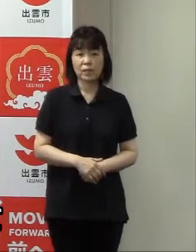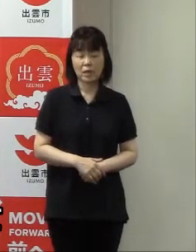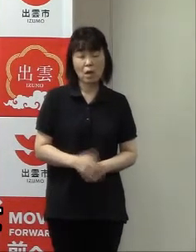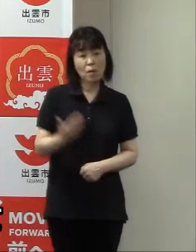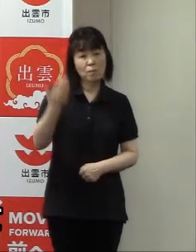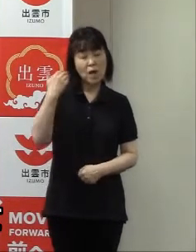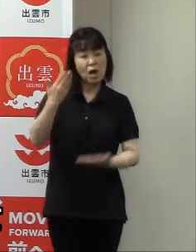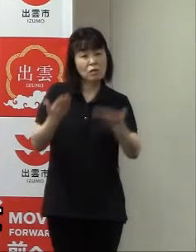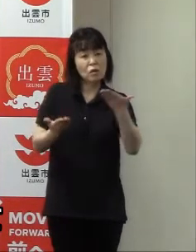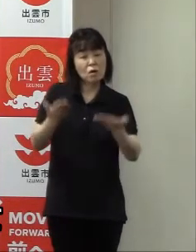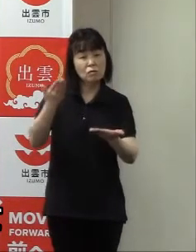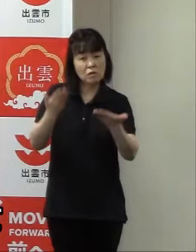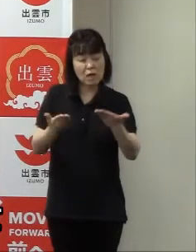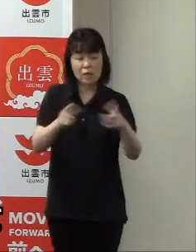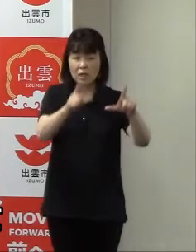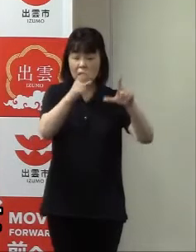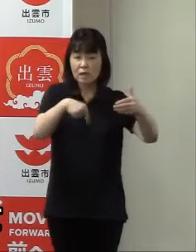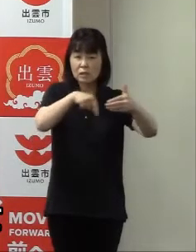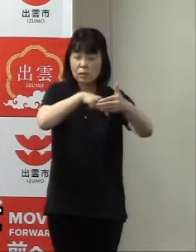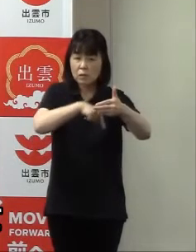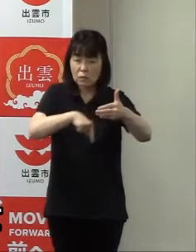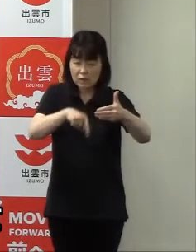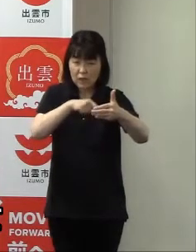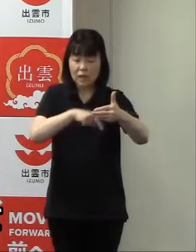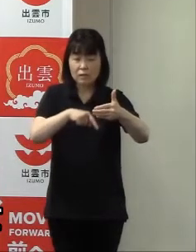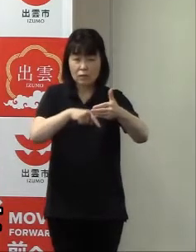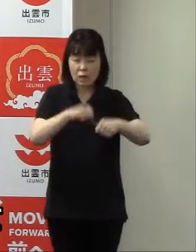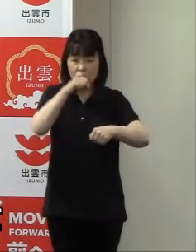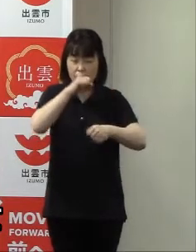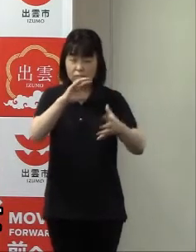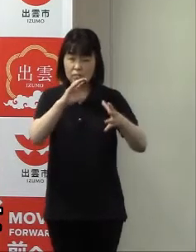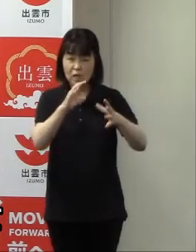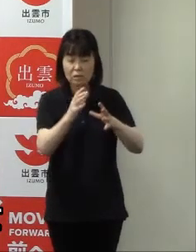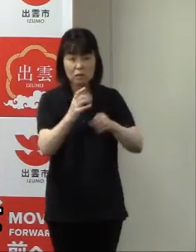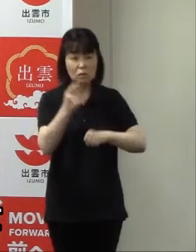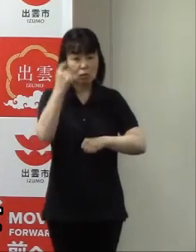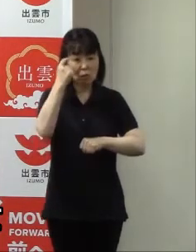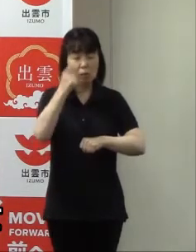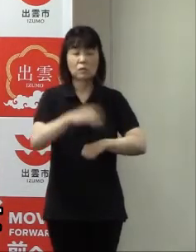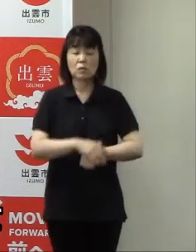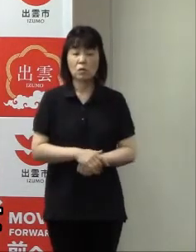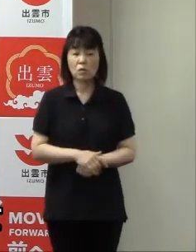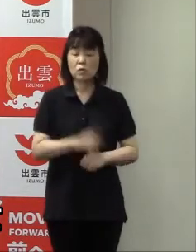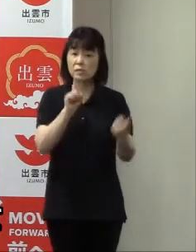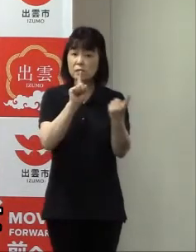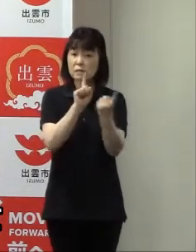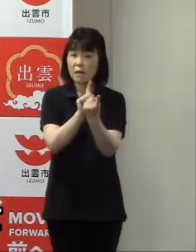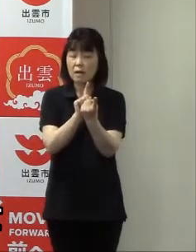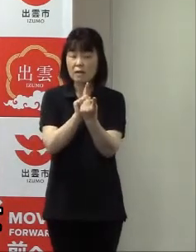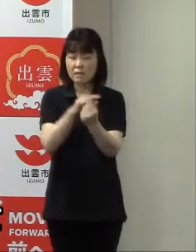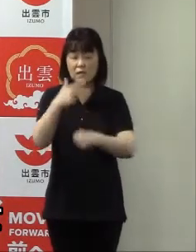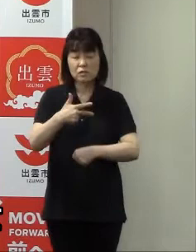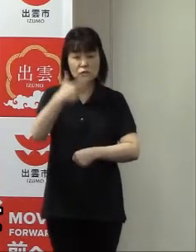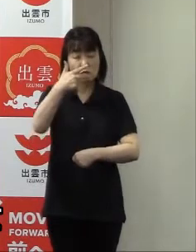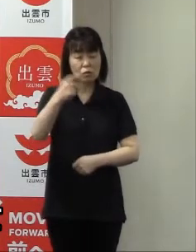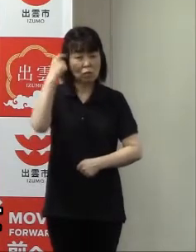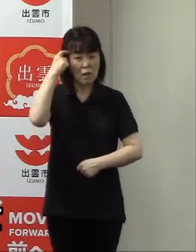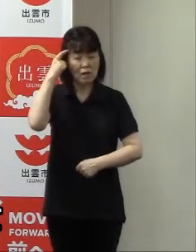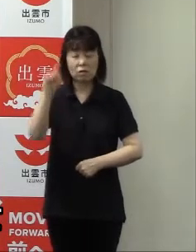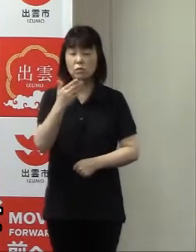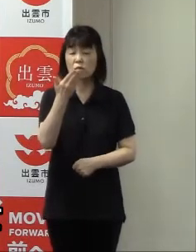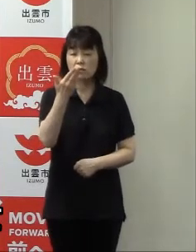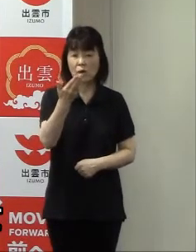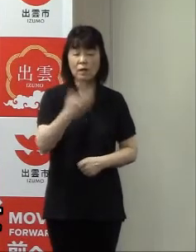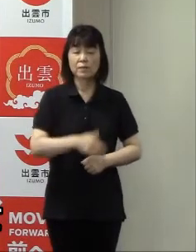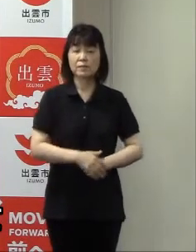っていうところもあったのかなと思いますけれども、そのあたりは市長としてはどのように受け止めていらっし